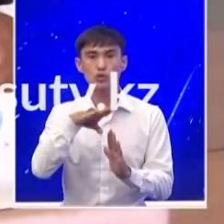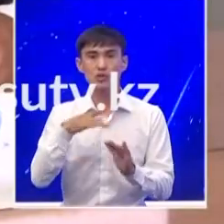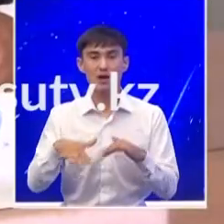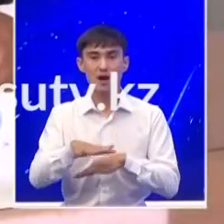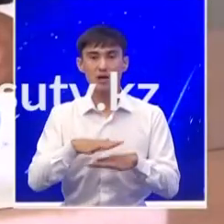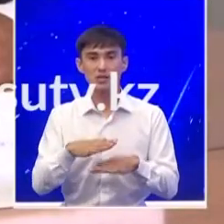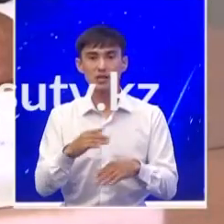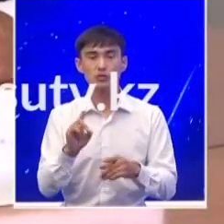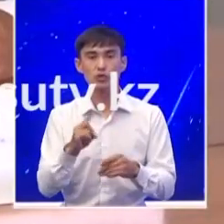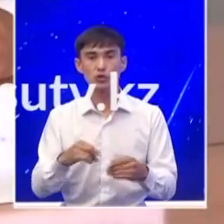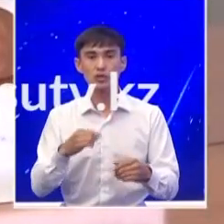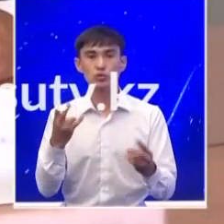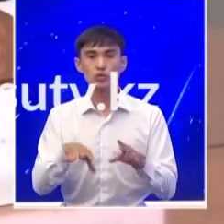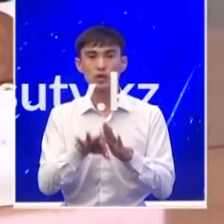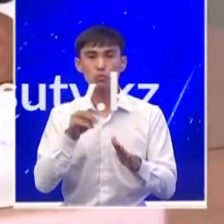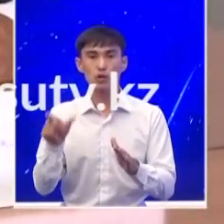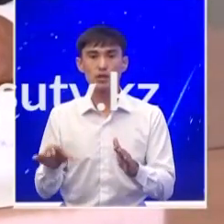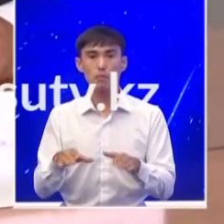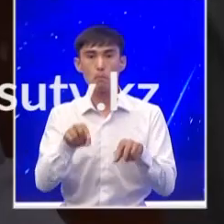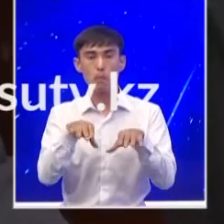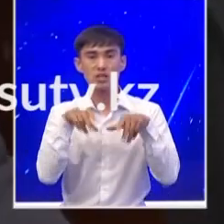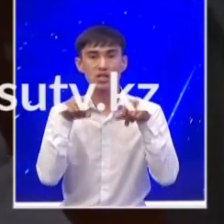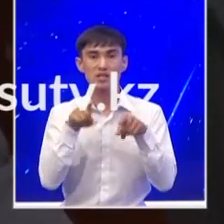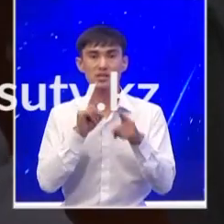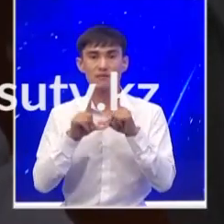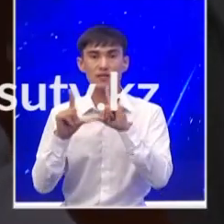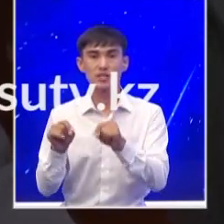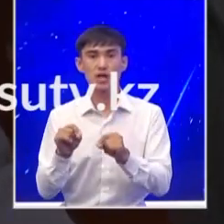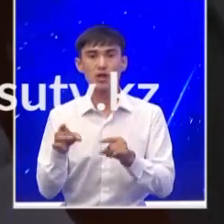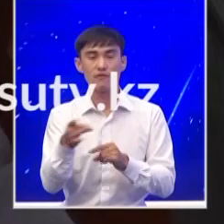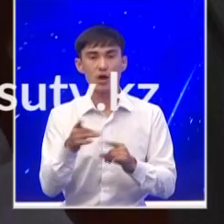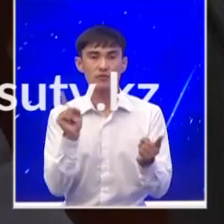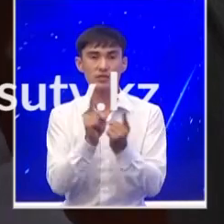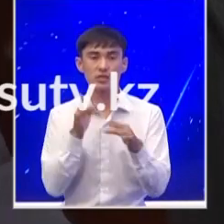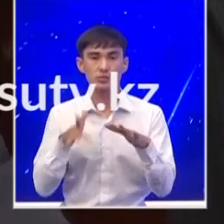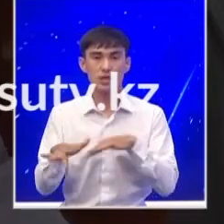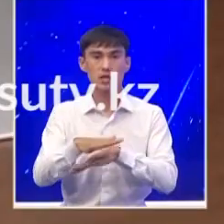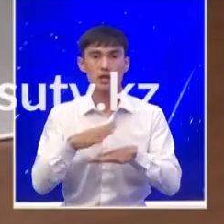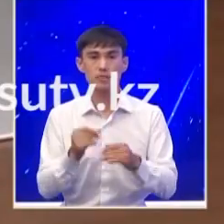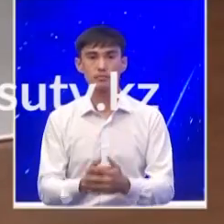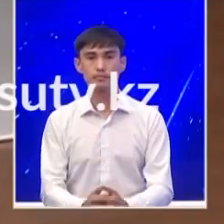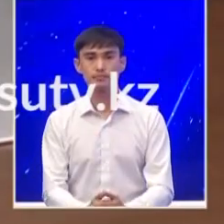чего на постоянной основе депутаты Мажилиса парламента выезжают в районы для встреч с населением.